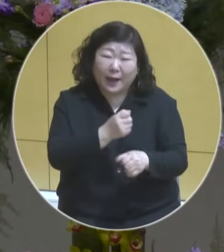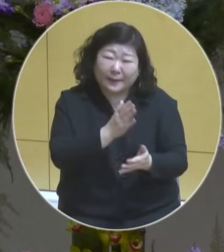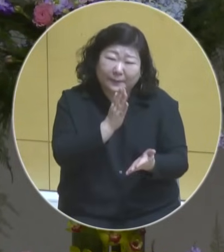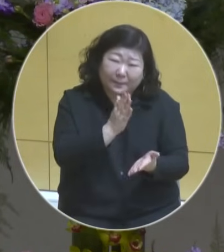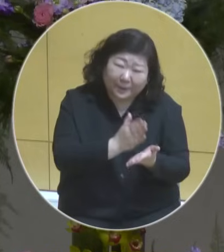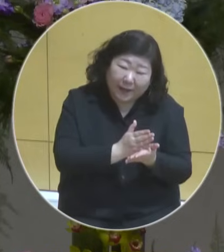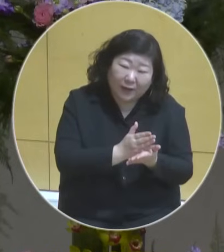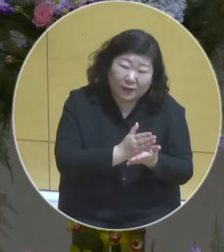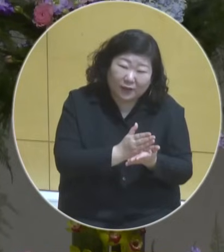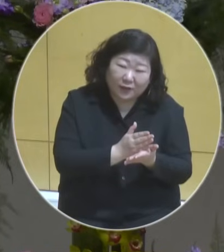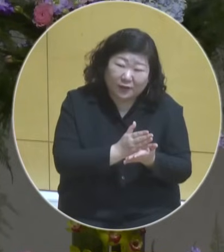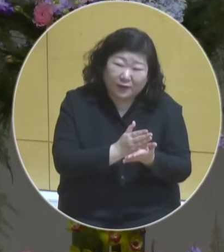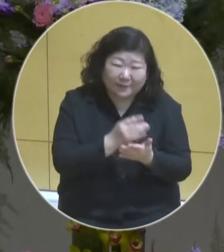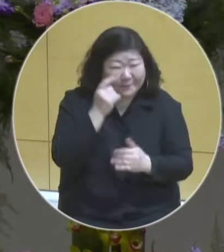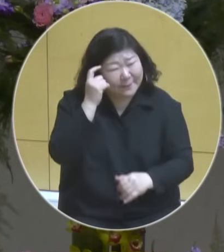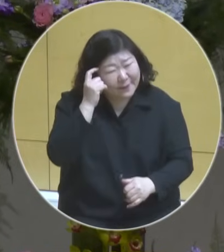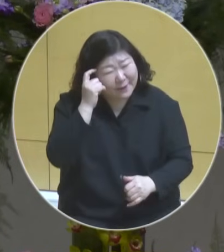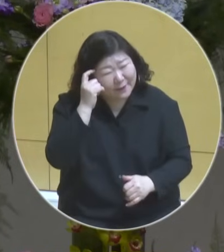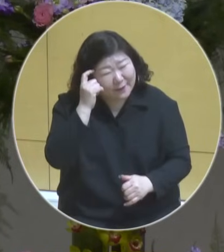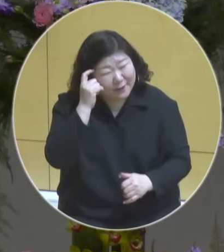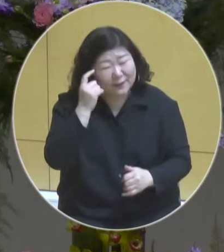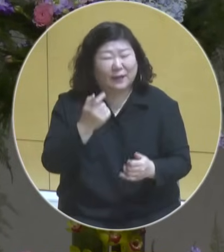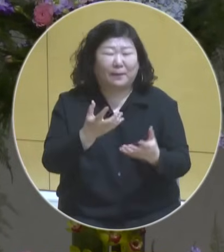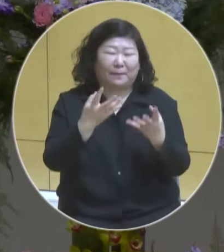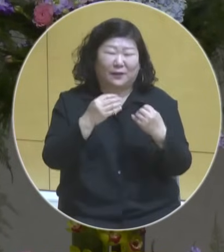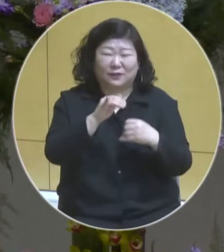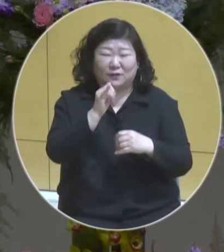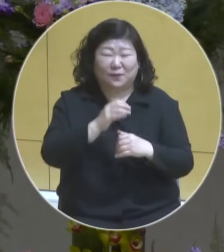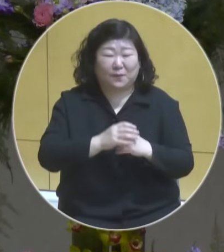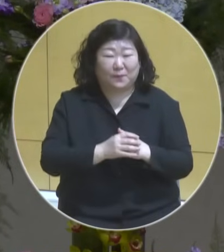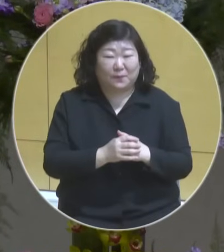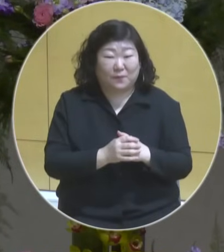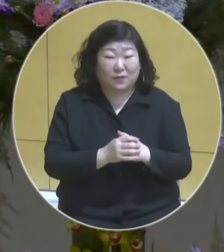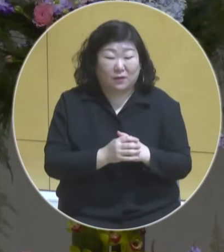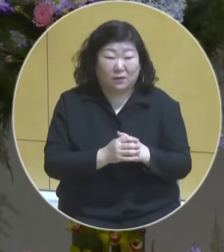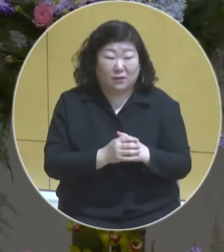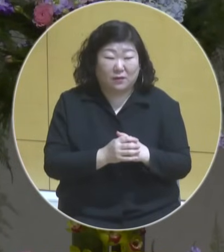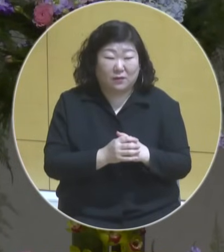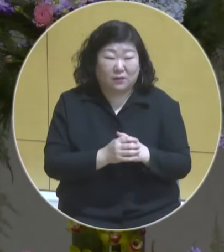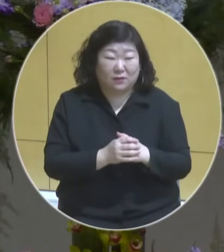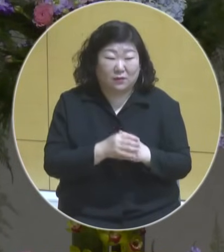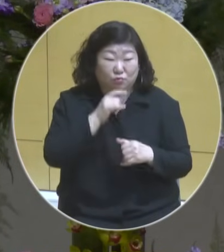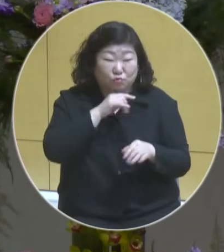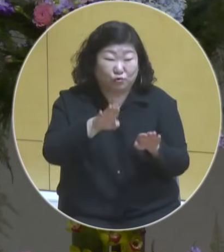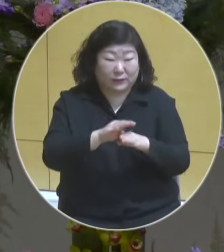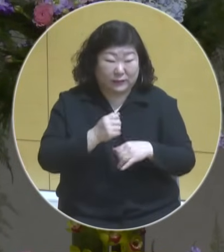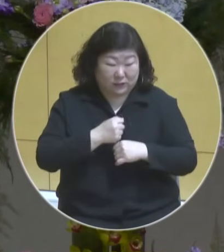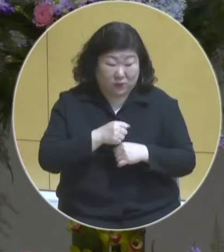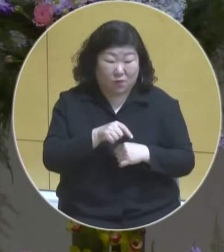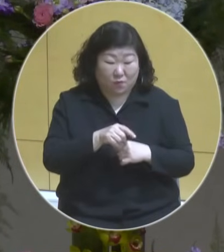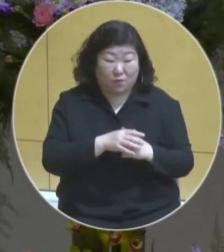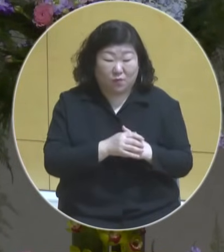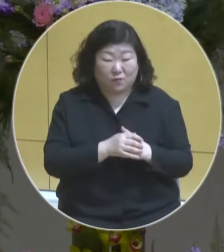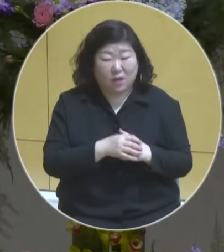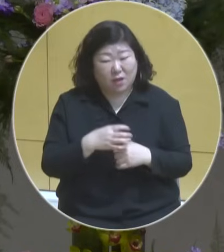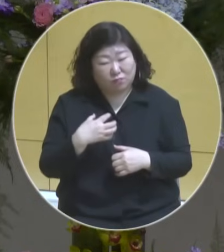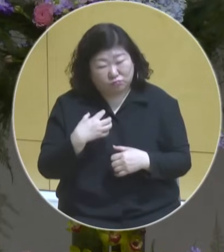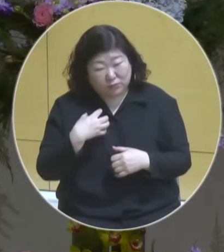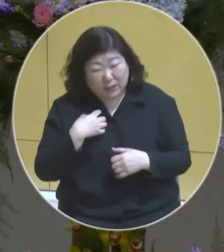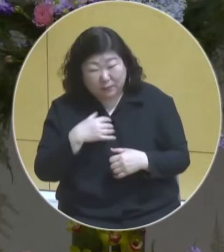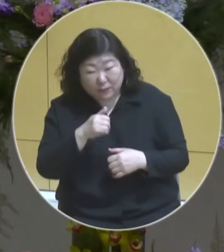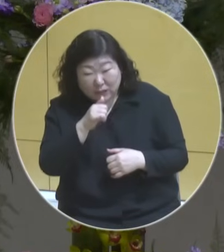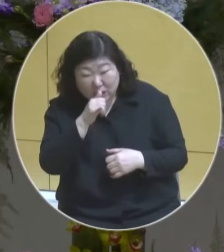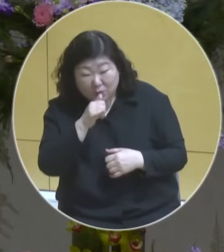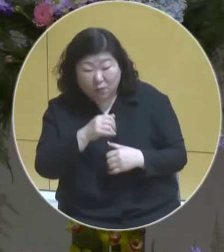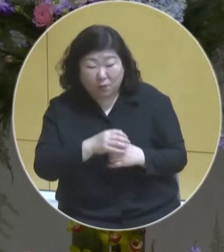강박관념 같은 것이 우리 마음속에 찾아오면서 성수 주일에 대한 것은 우리에게 부담감이 있으면서 그렇게